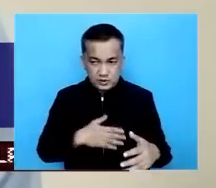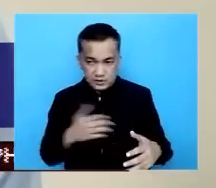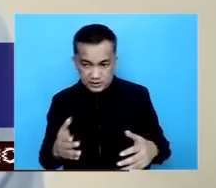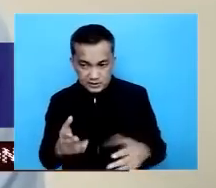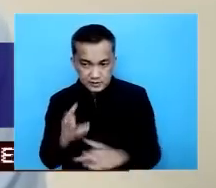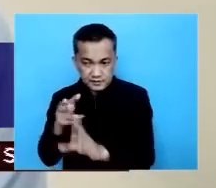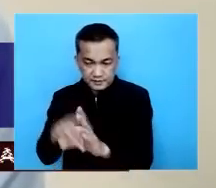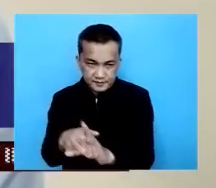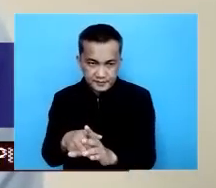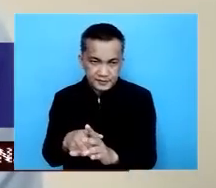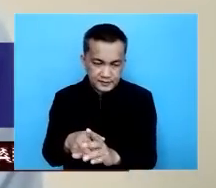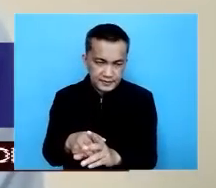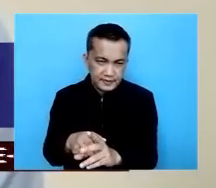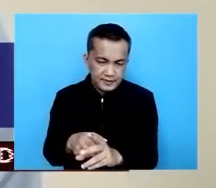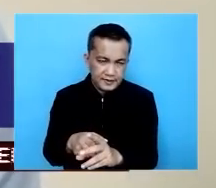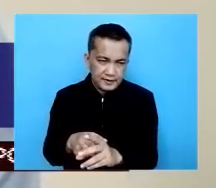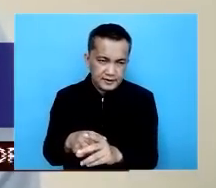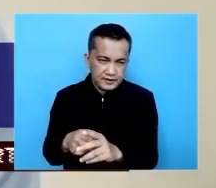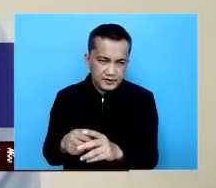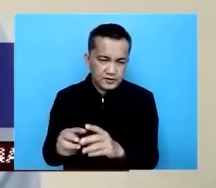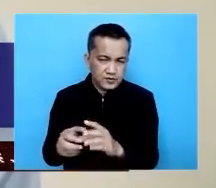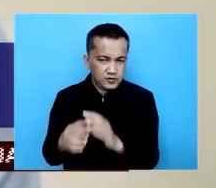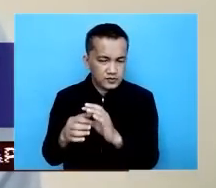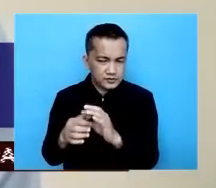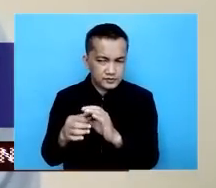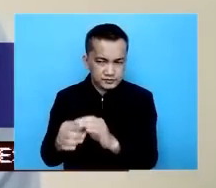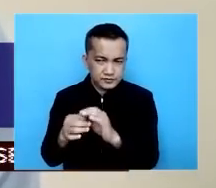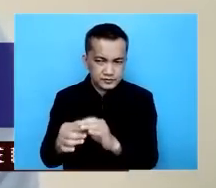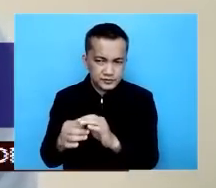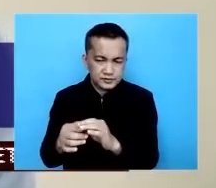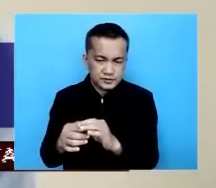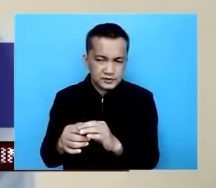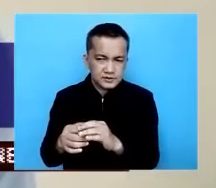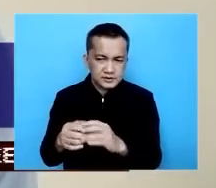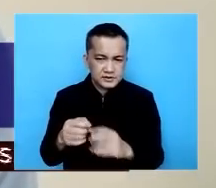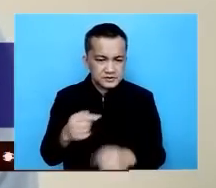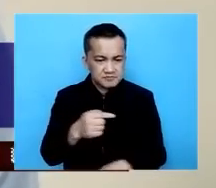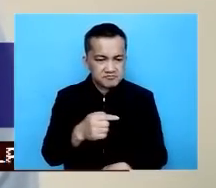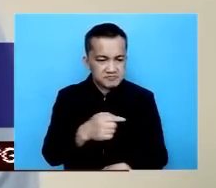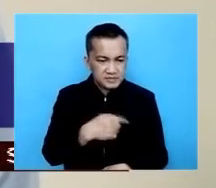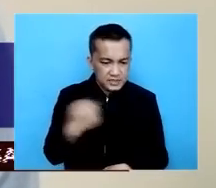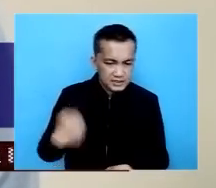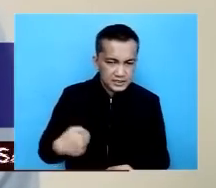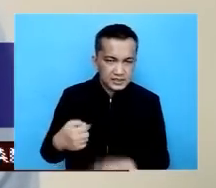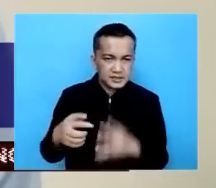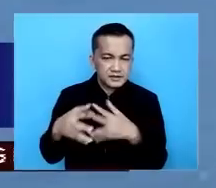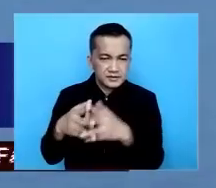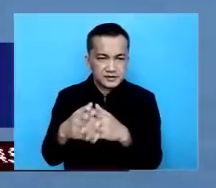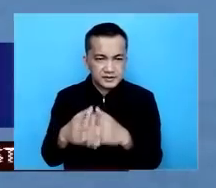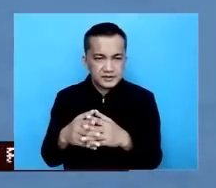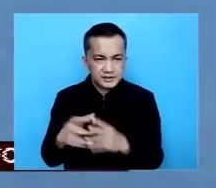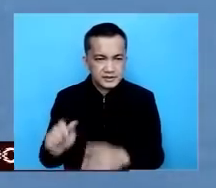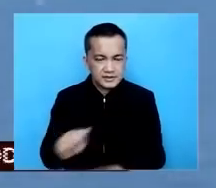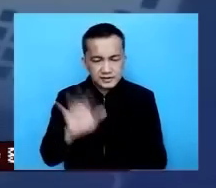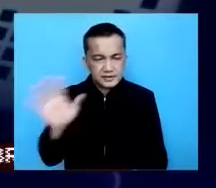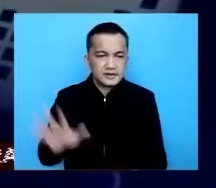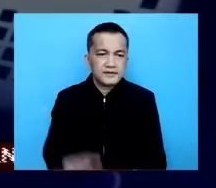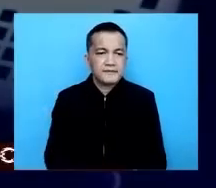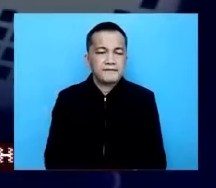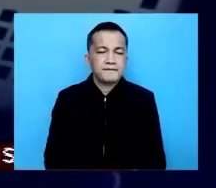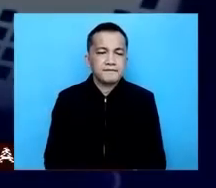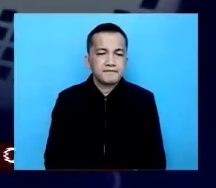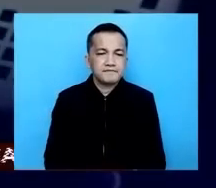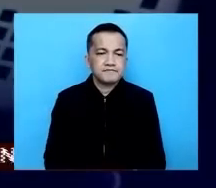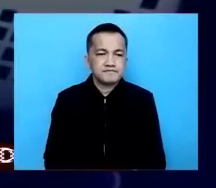participate in this growing rivalry between the United States and China in Asia. Sabi ng